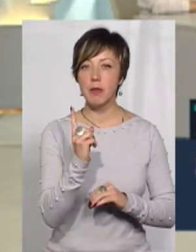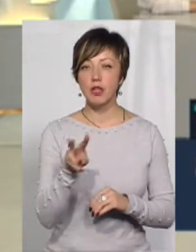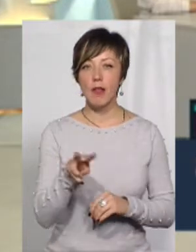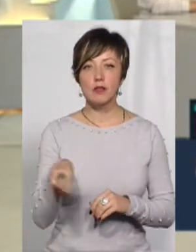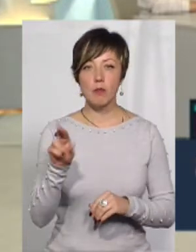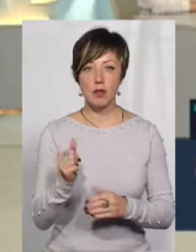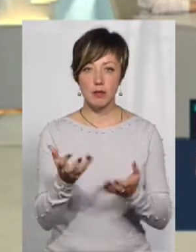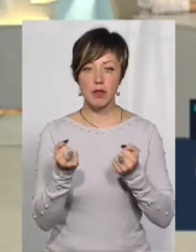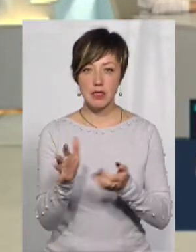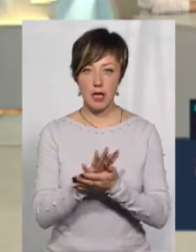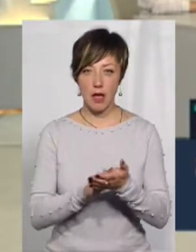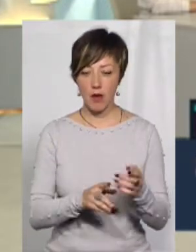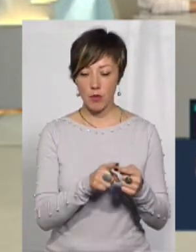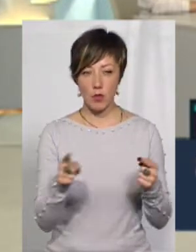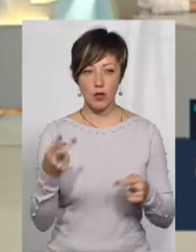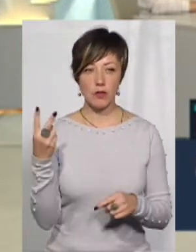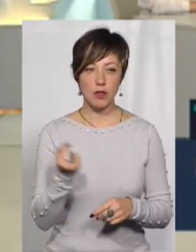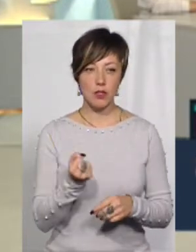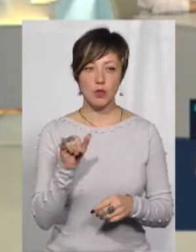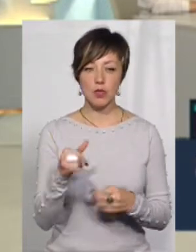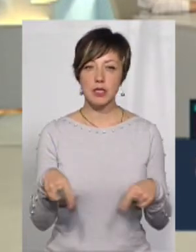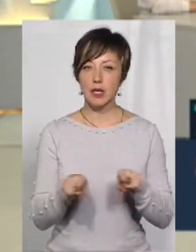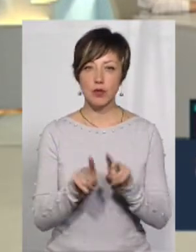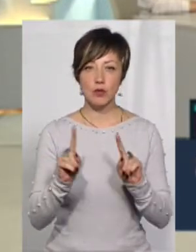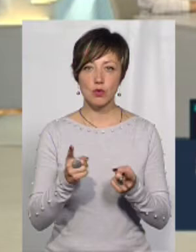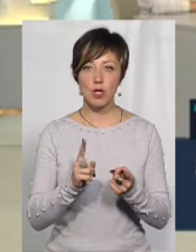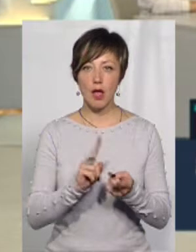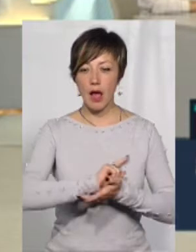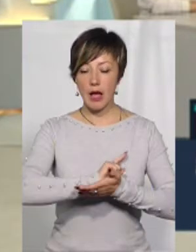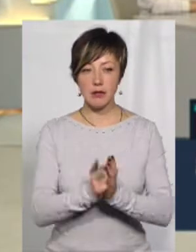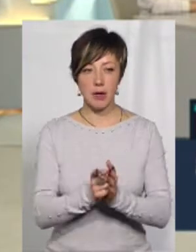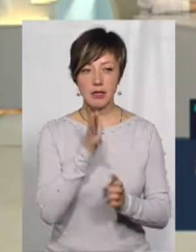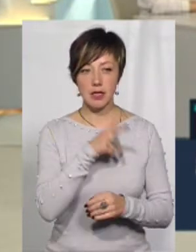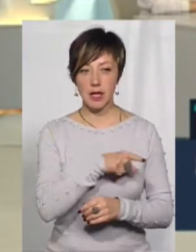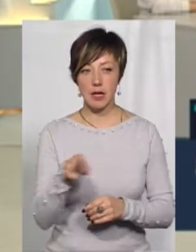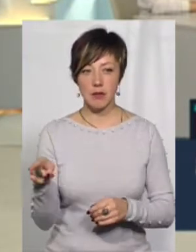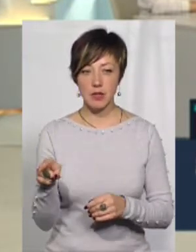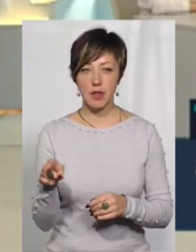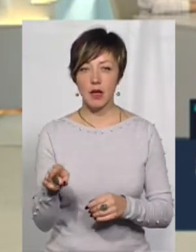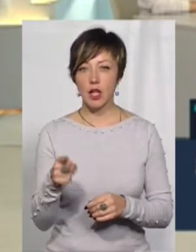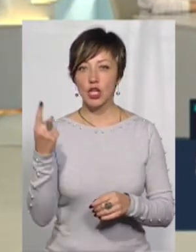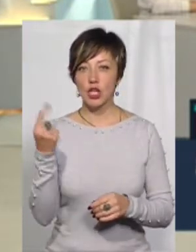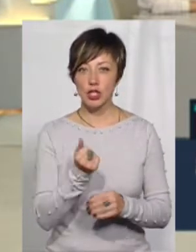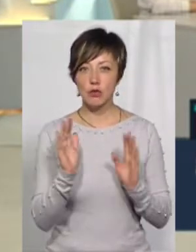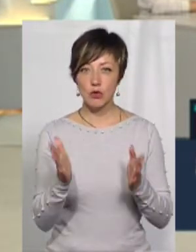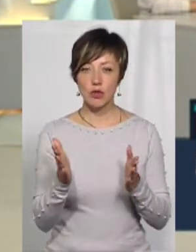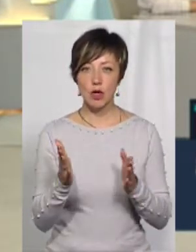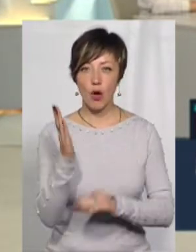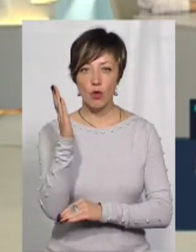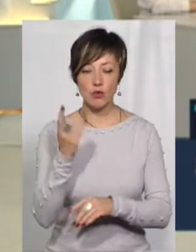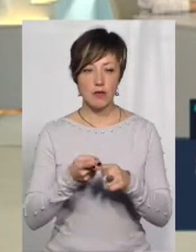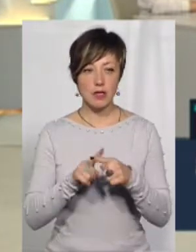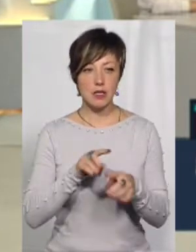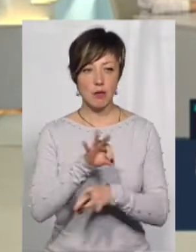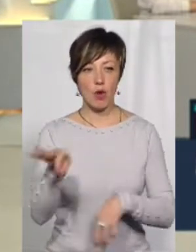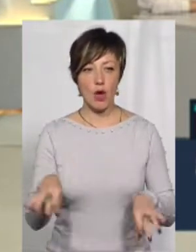вони приймають заявки протягом 2 тижнів, і в них якісь такі дуже експрес-терміни, тому що вони протягом 1 тижня будуть тільки голосувати